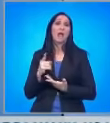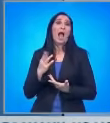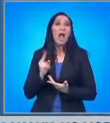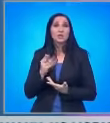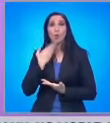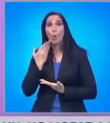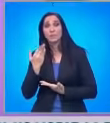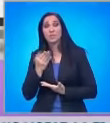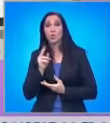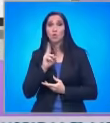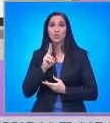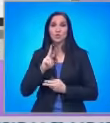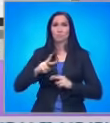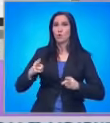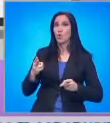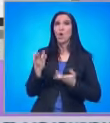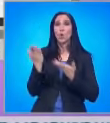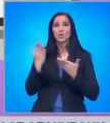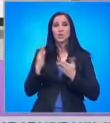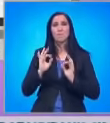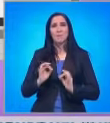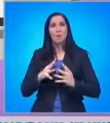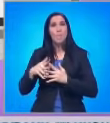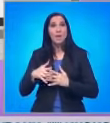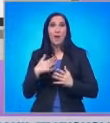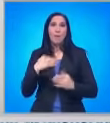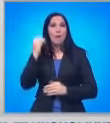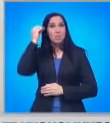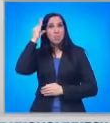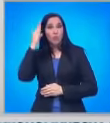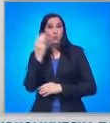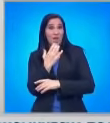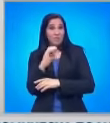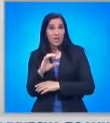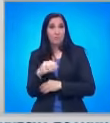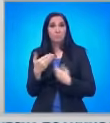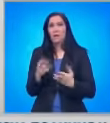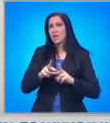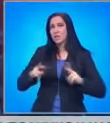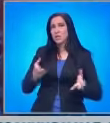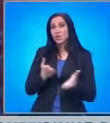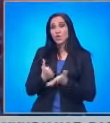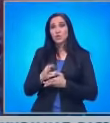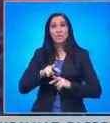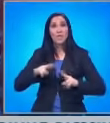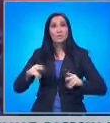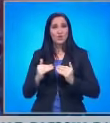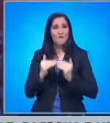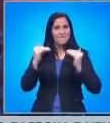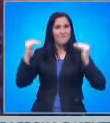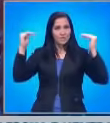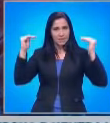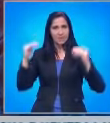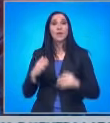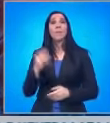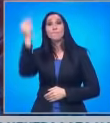Америка, например, за децата са подготвени научни видеа, поднесени по различен начин за различните възрасти. У